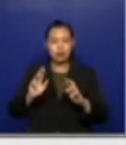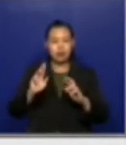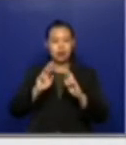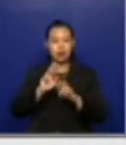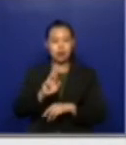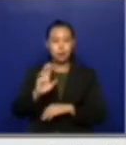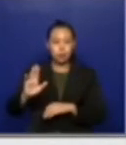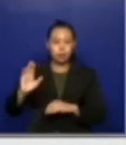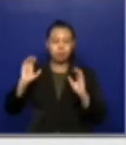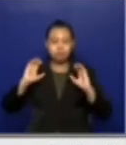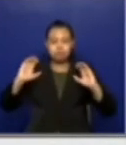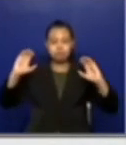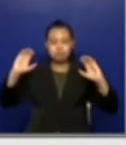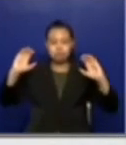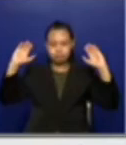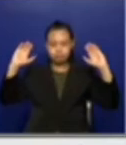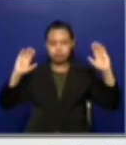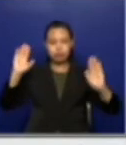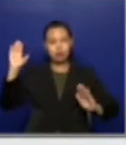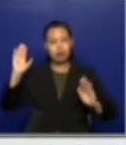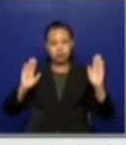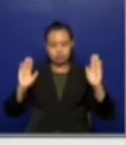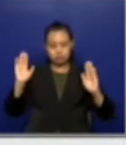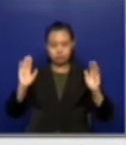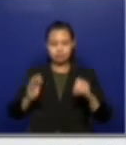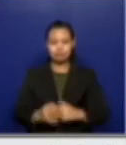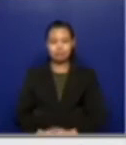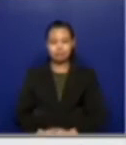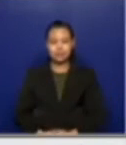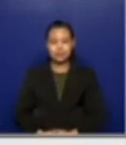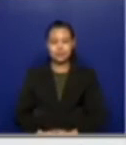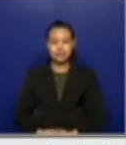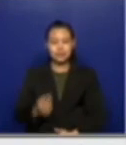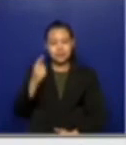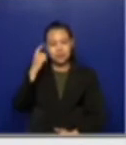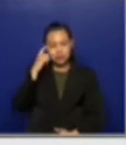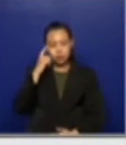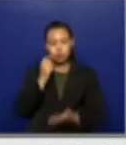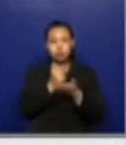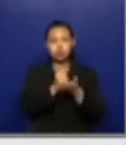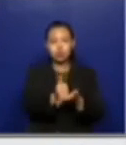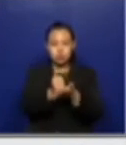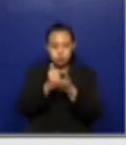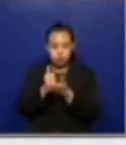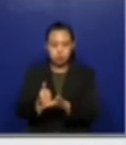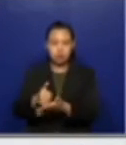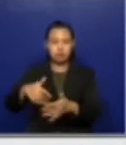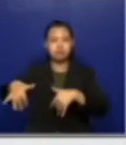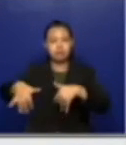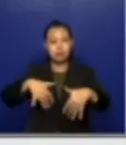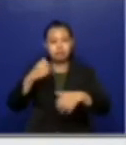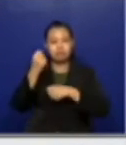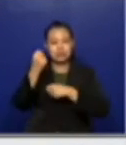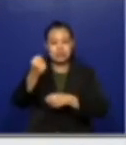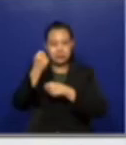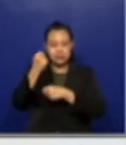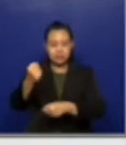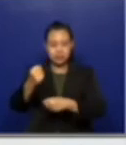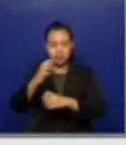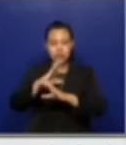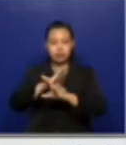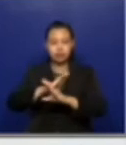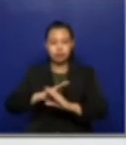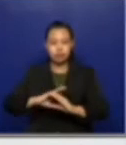ำคัญน่าจะส่งผลให้การชุมนุมต่างๆทั้งปวงในขณะนี้คลี่คลายลง